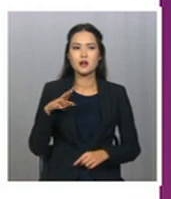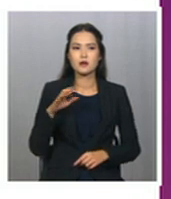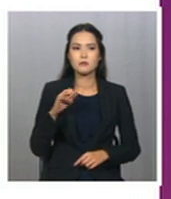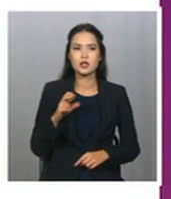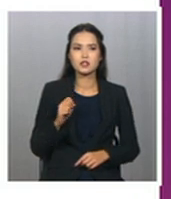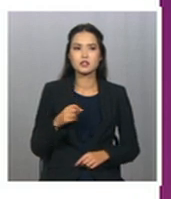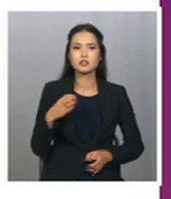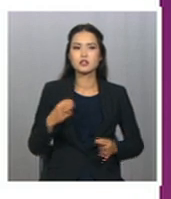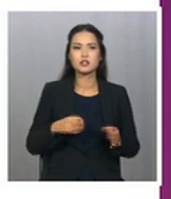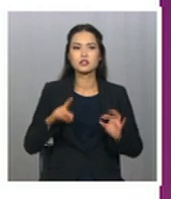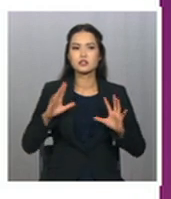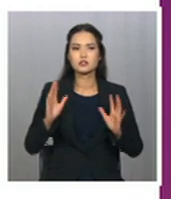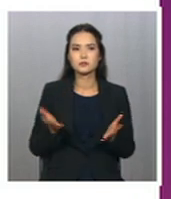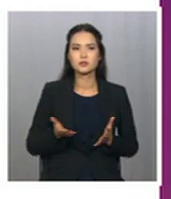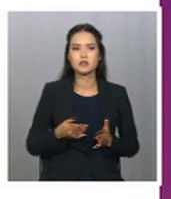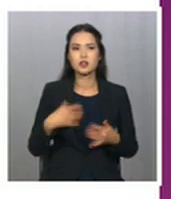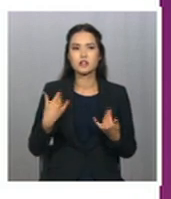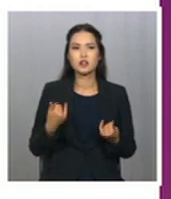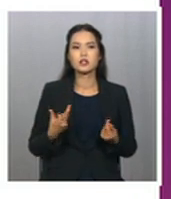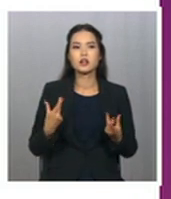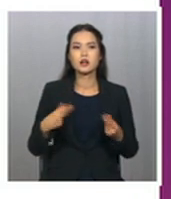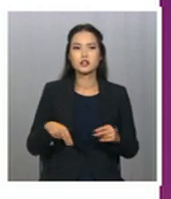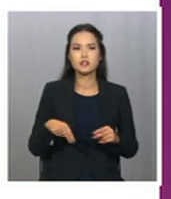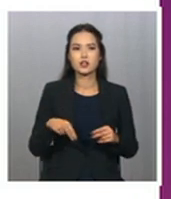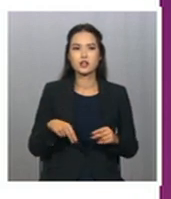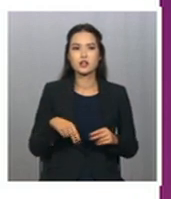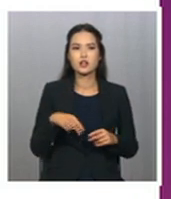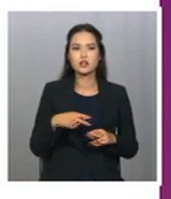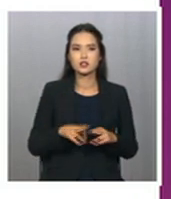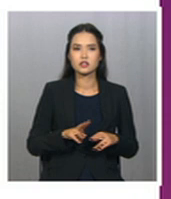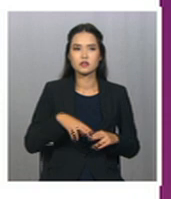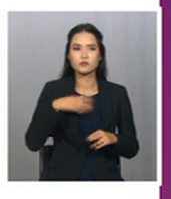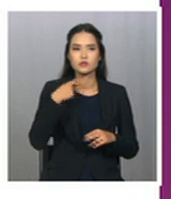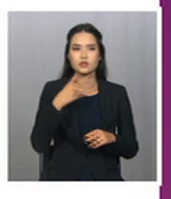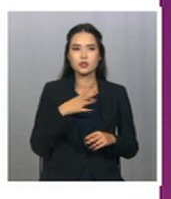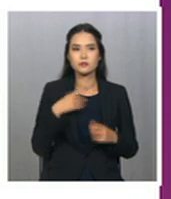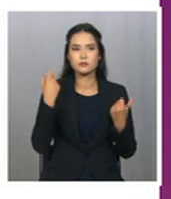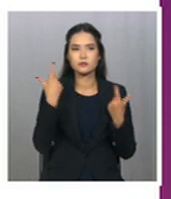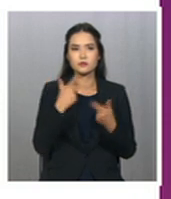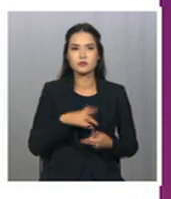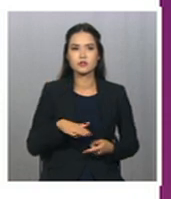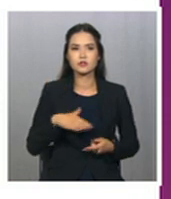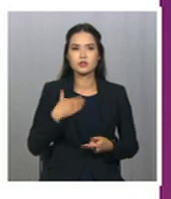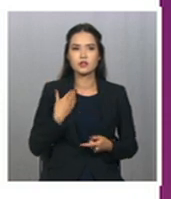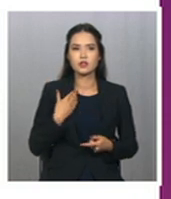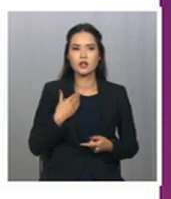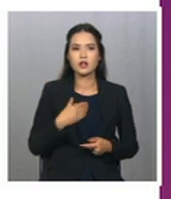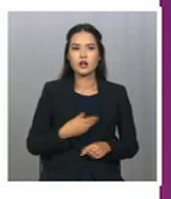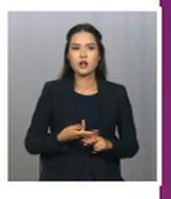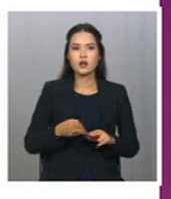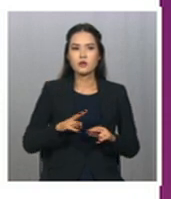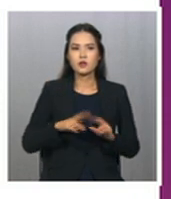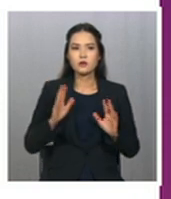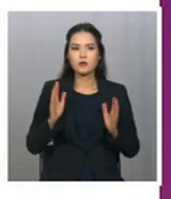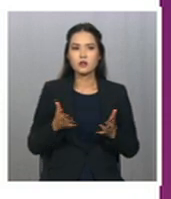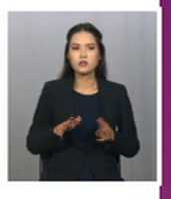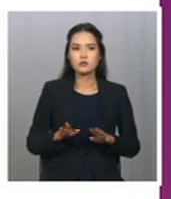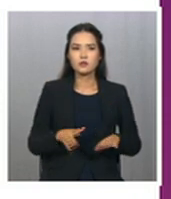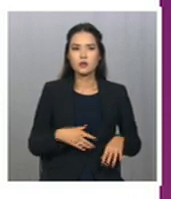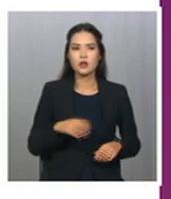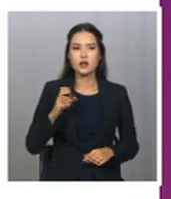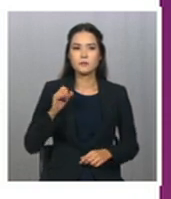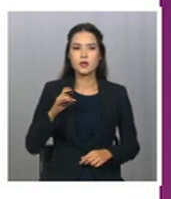Абдрахманның тағдыры не болды? Қазір қайда ол? Деп сұрадым білгім келіп. Осы оқиғадан